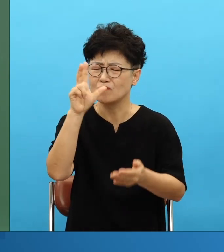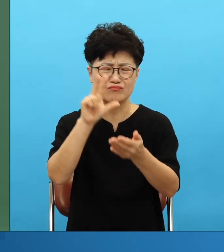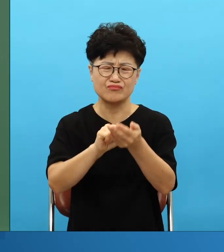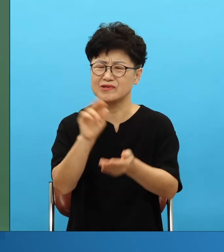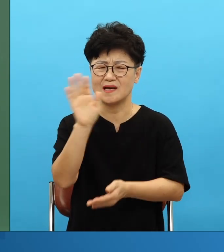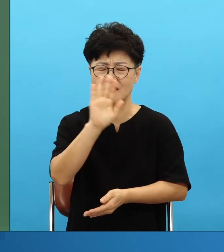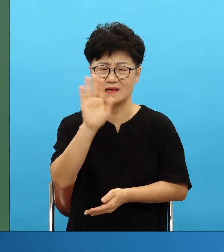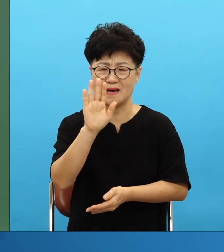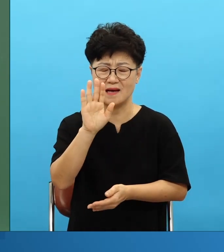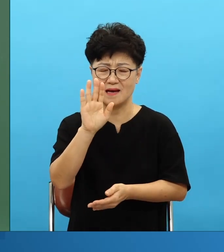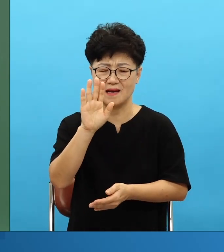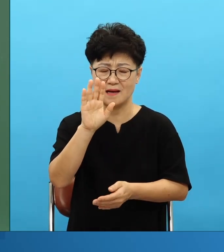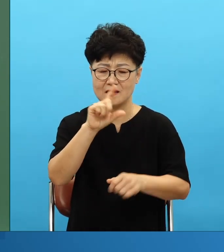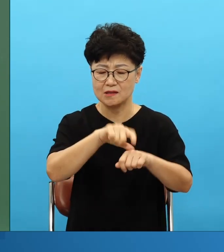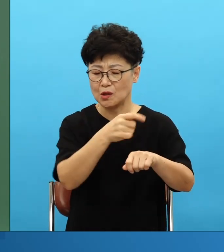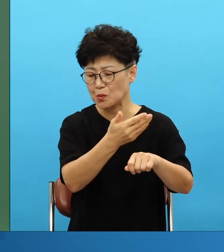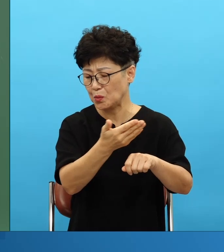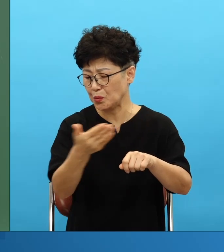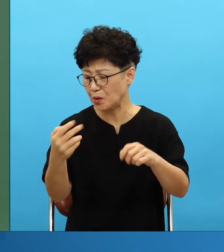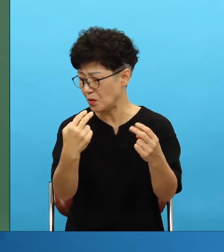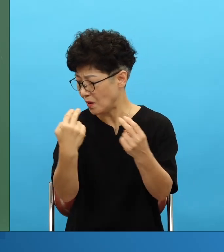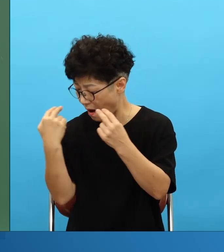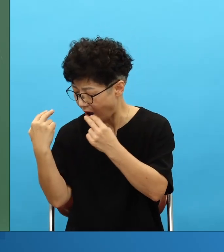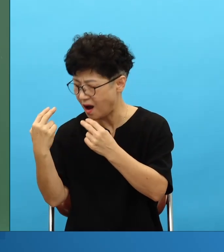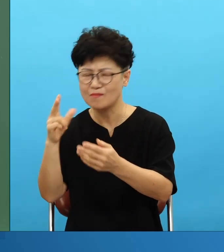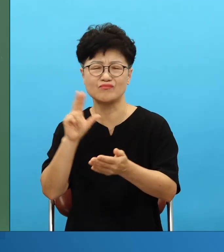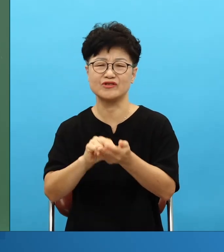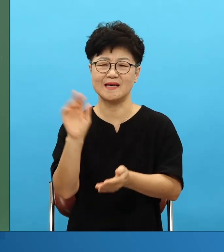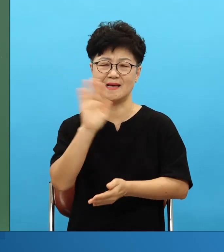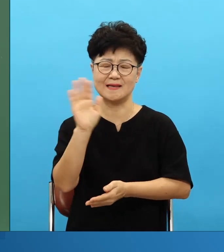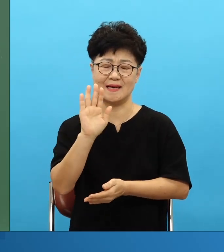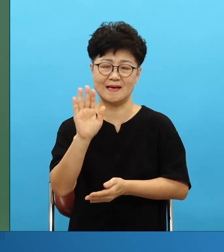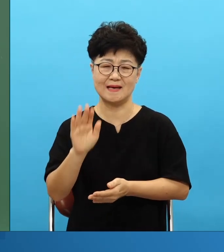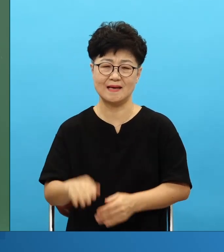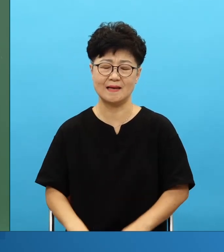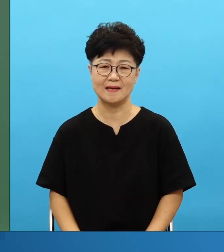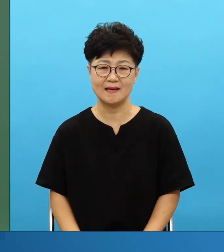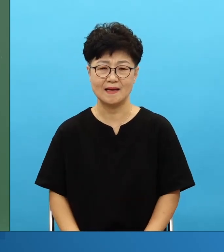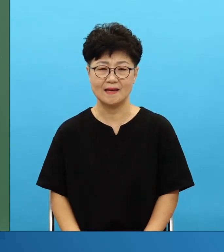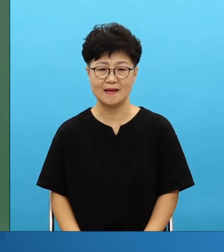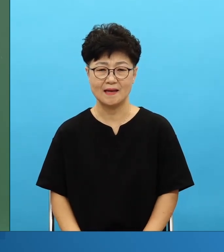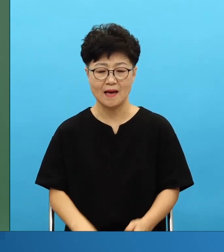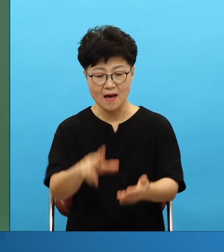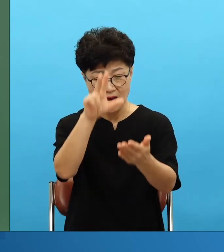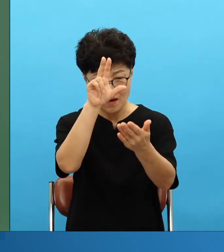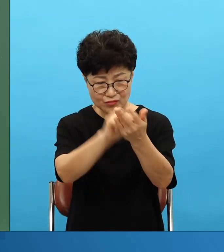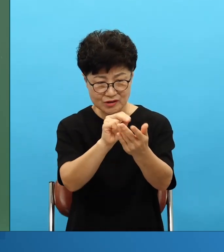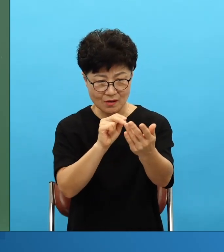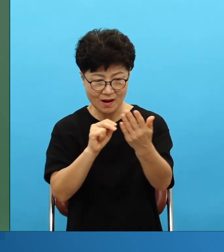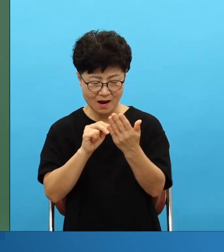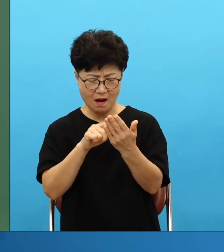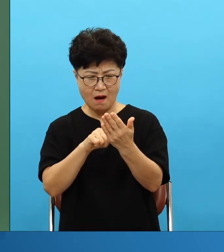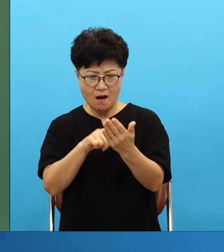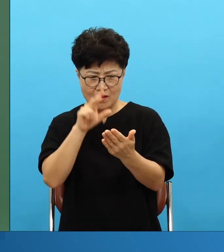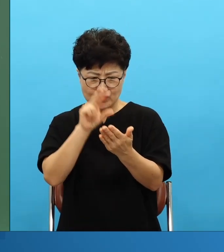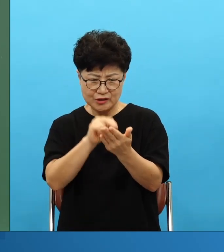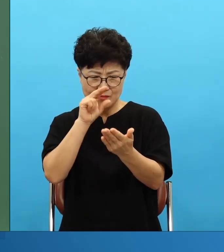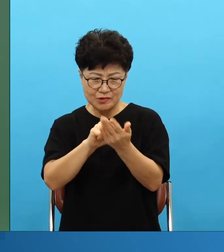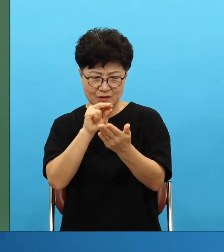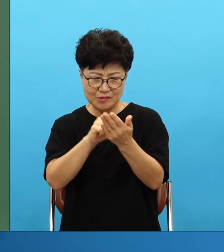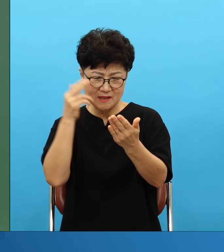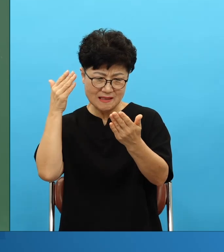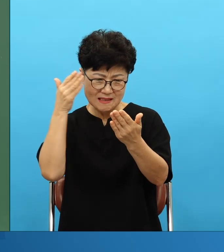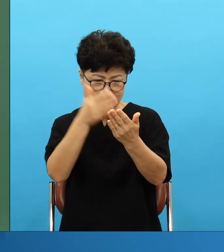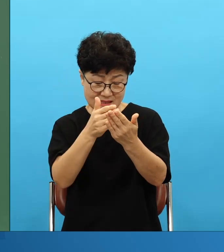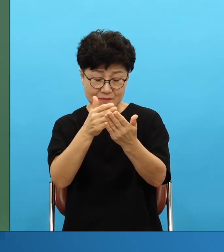나면 아닌데 After 자꾸 it 문제라. passes, it's not a problem. 문제 아닌 거를 자꾸 문제라고 하면요. 진짜 골치 아픕니다. But if you keep on calling something that's not a problem